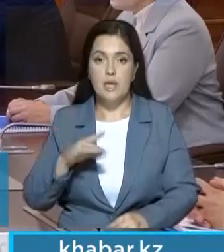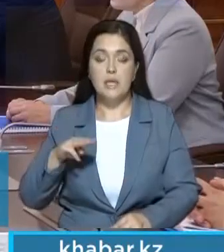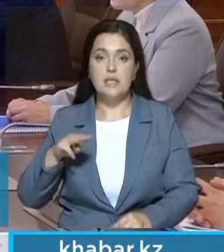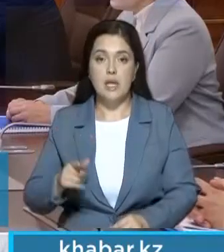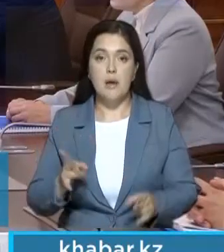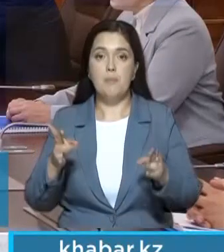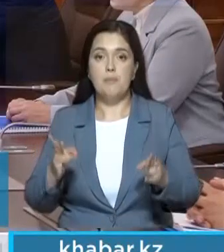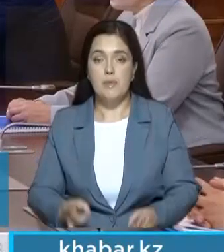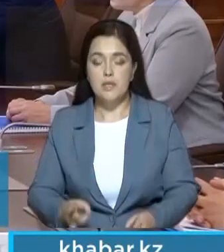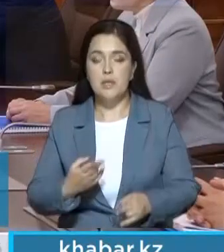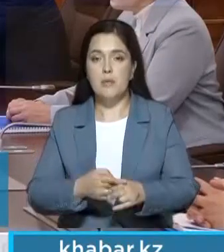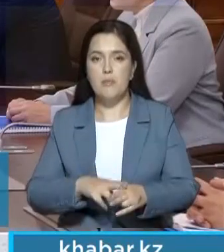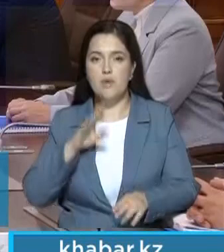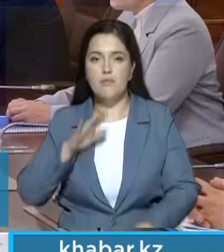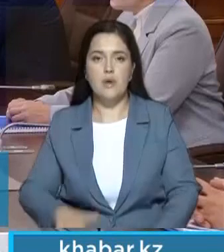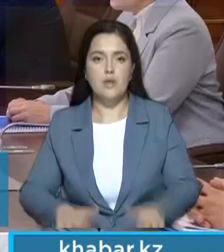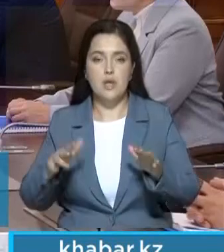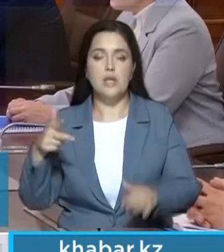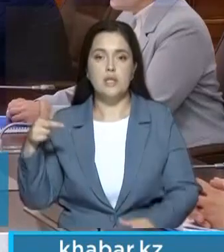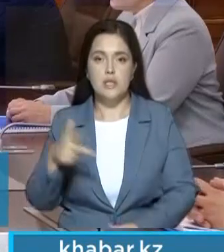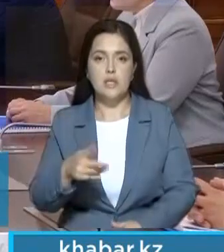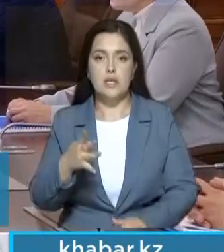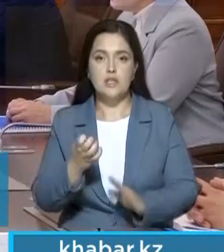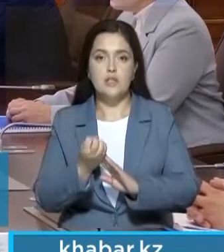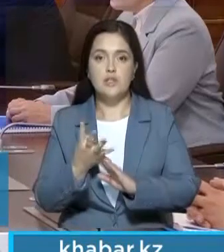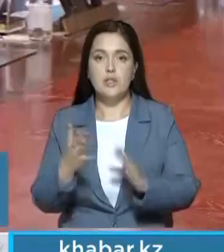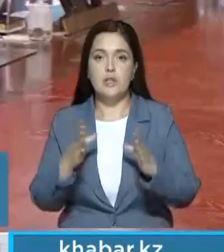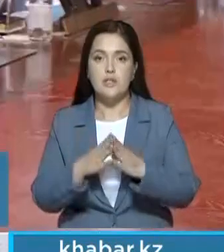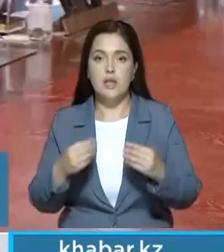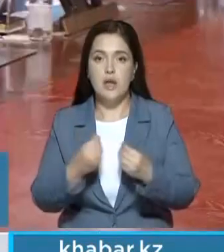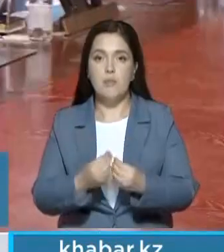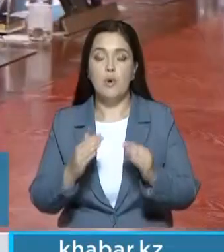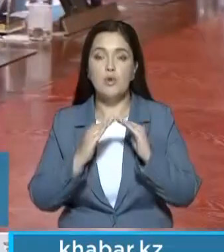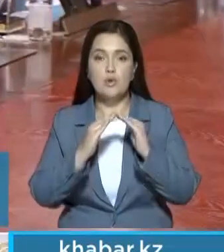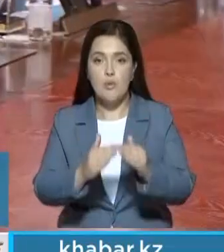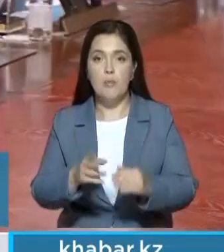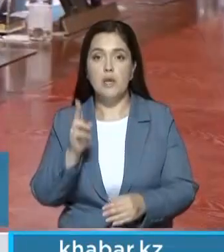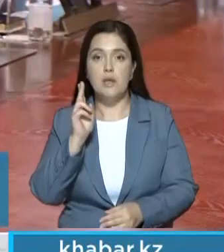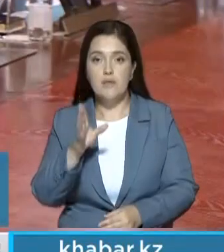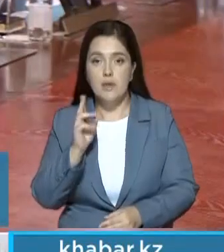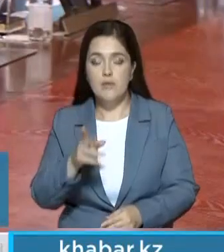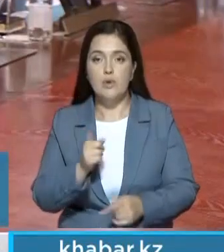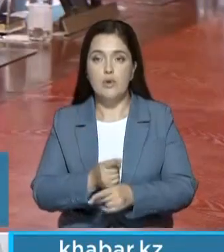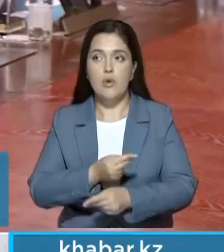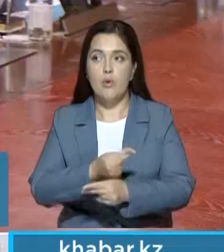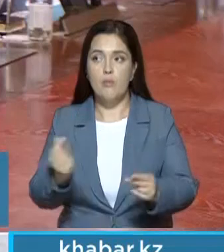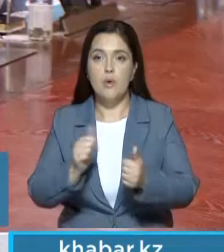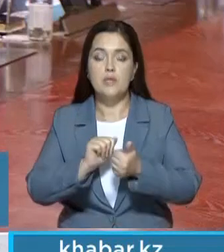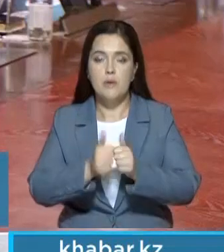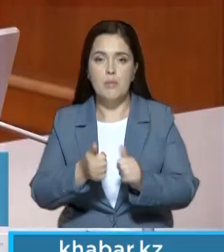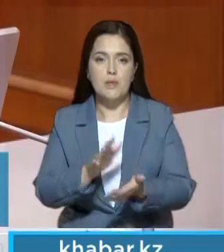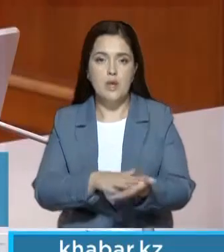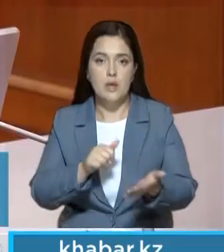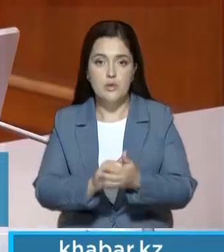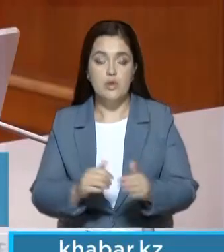пострадавших регионах на сегодня 3414 семей получили Новые дома квартиры или компенсацию взамен разрушенного